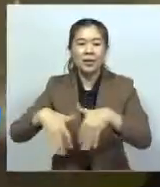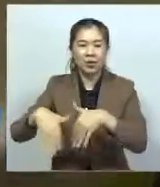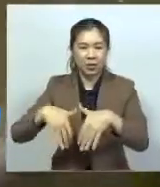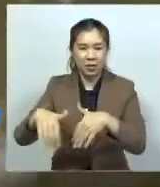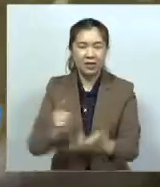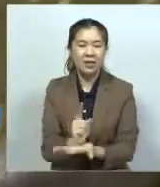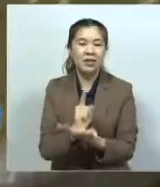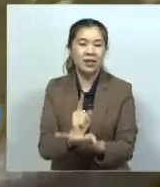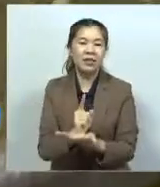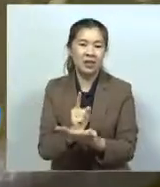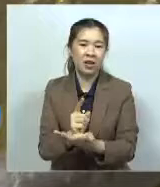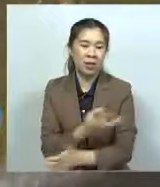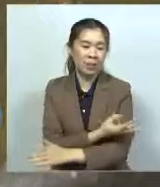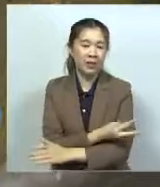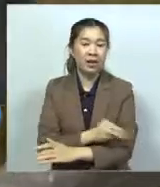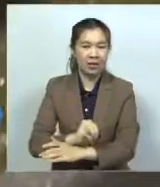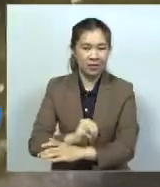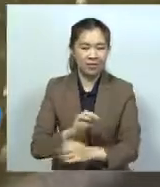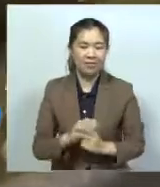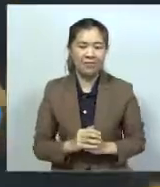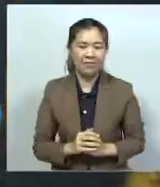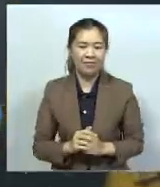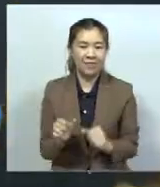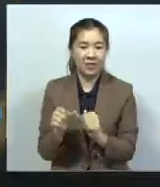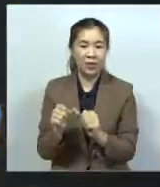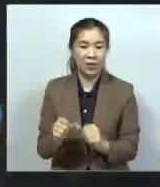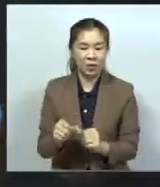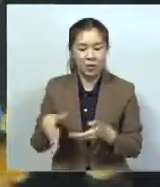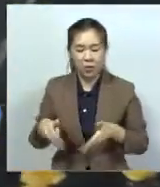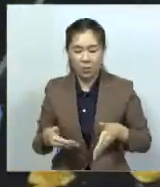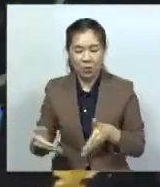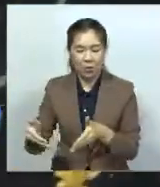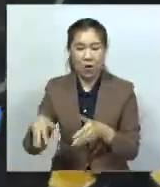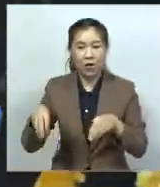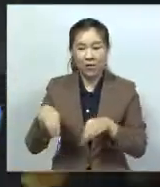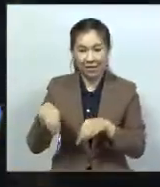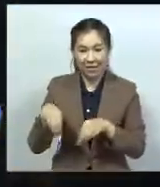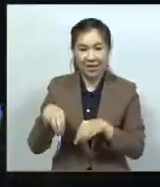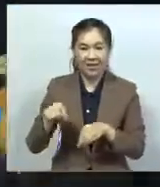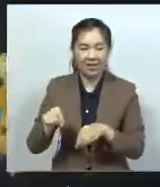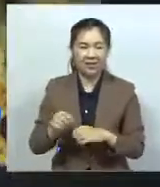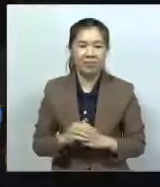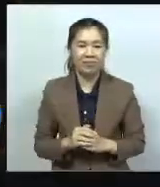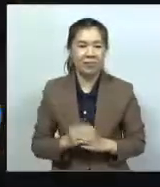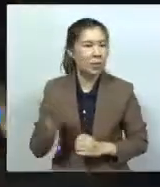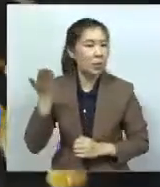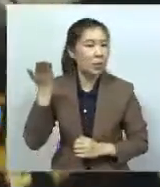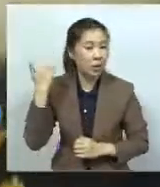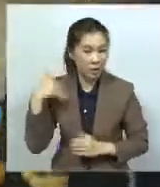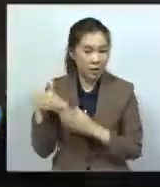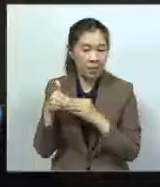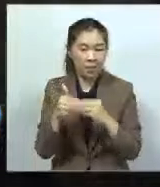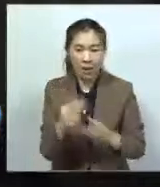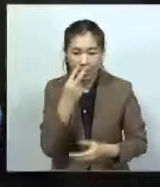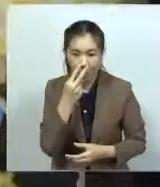านลอยกระทงที่จังหวัดมหาสารคามนะคะอันนี้อยู่ที่ริมคลองสมทวินถ้าจำกันได้นี่จริงๆนี่เราพาไปดูกันแล้ว